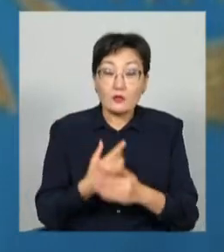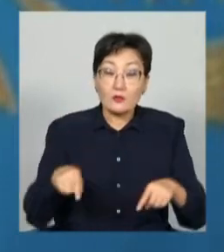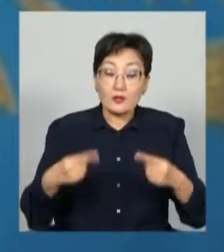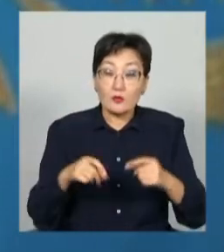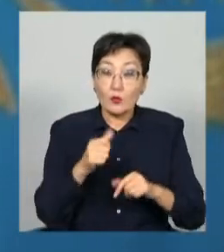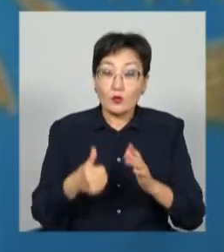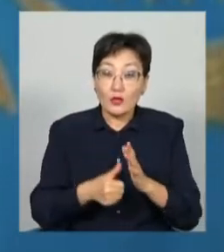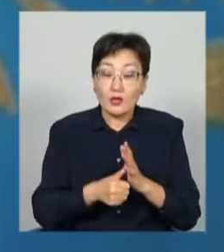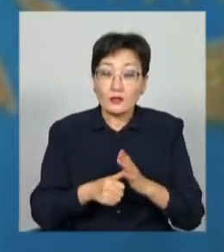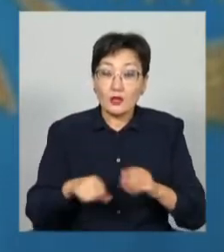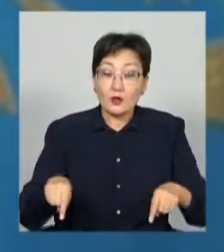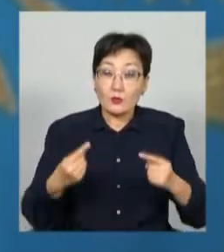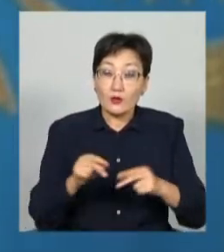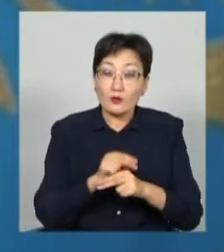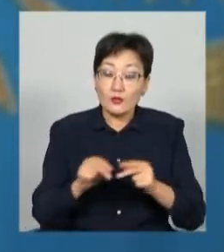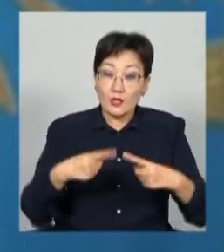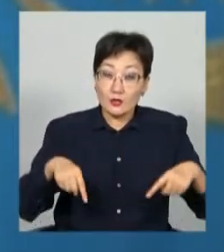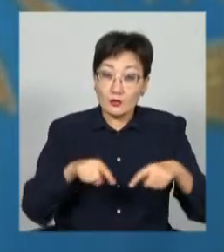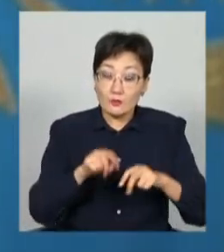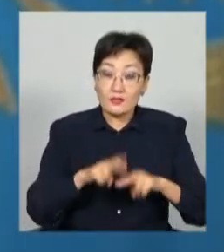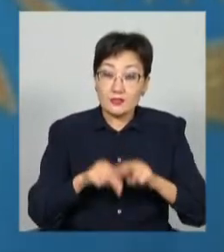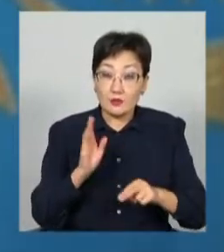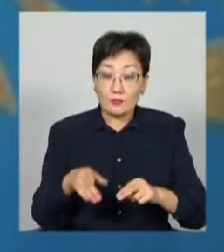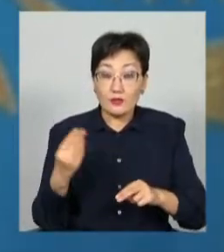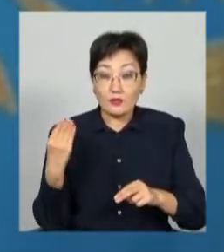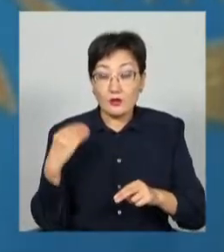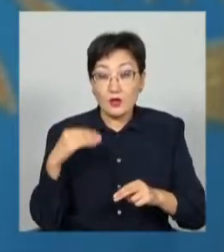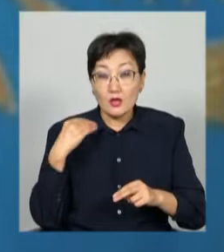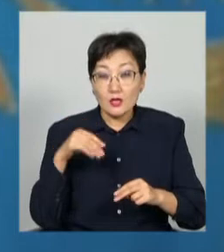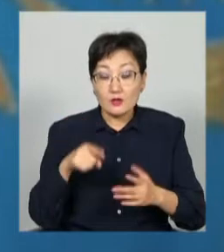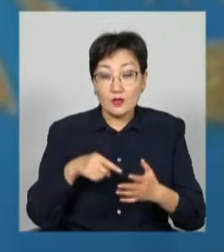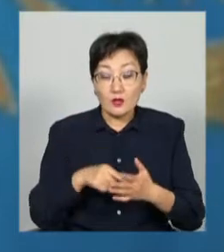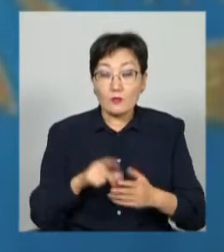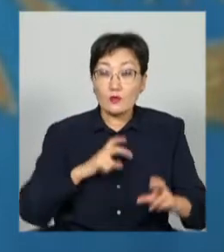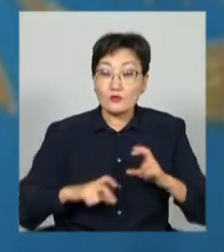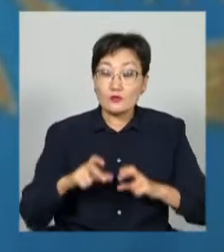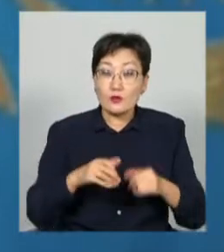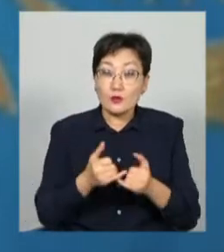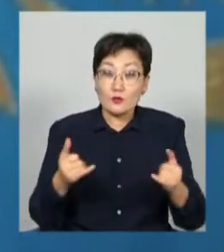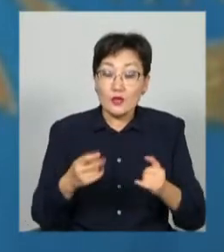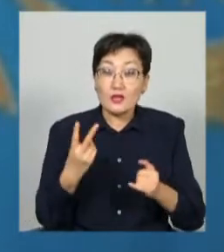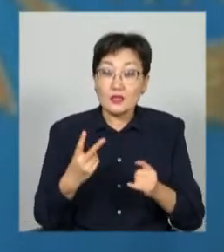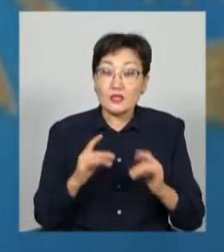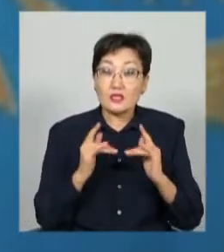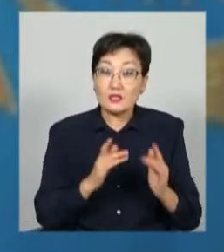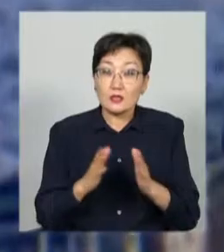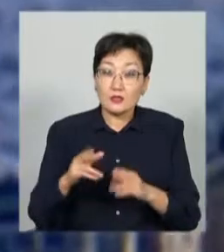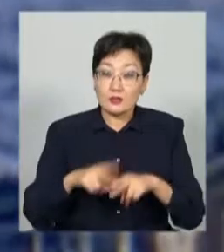салынады. Сонымен қатар Ақтөбе қаласында колледж студенттері үшін 2 жатақхана салу жоспарлануда.